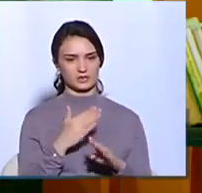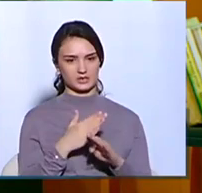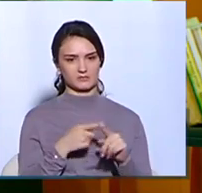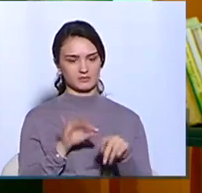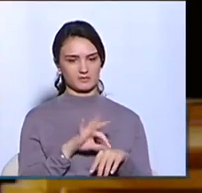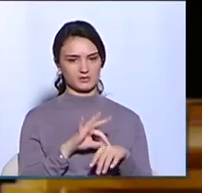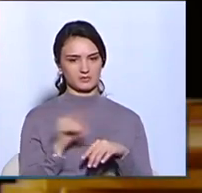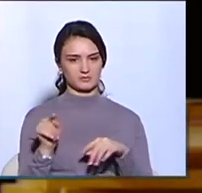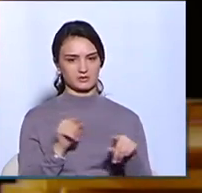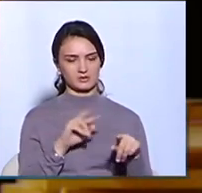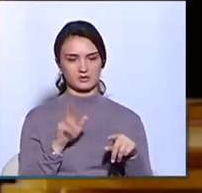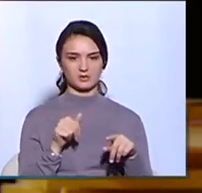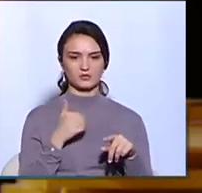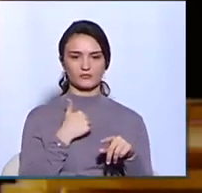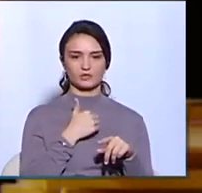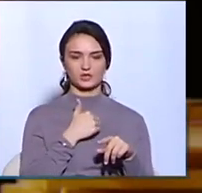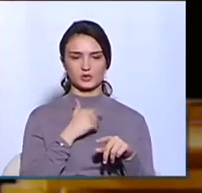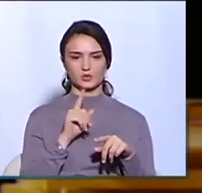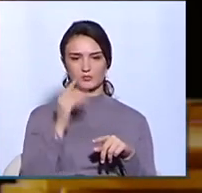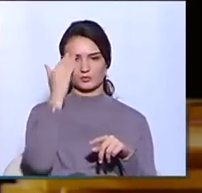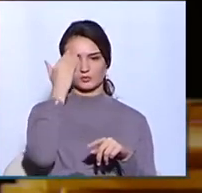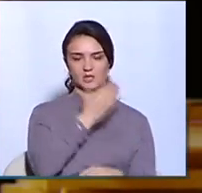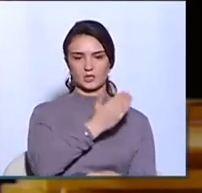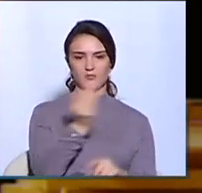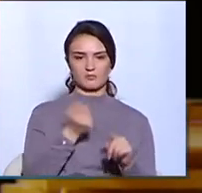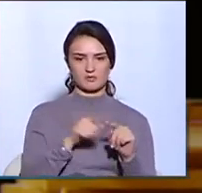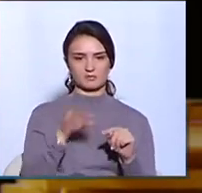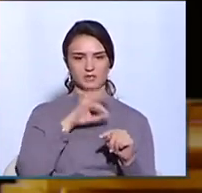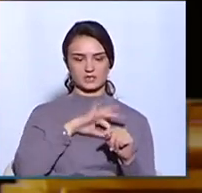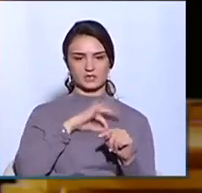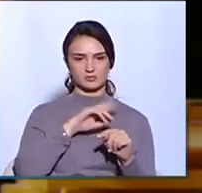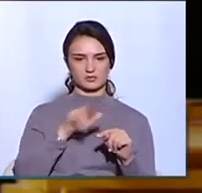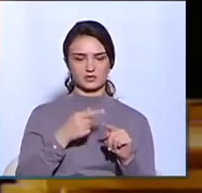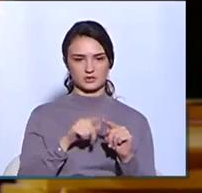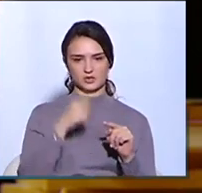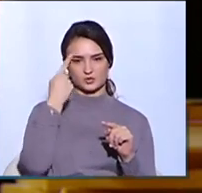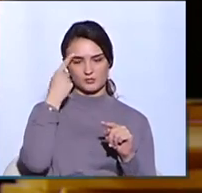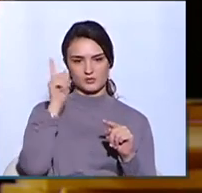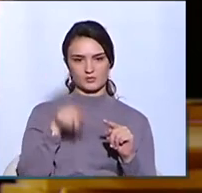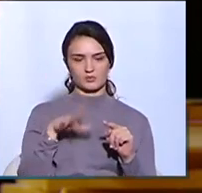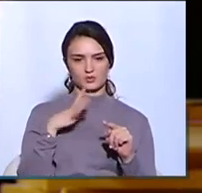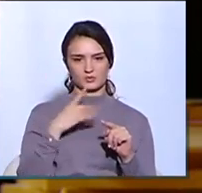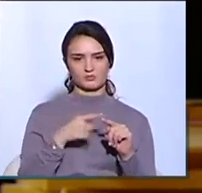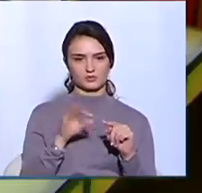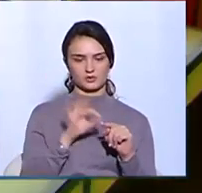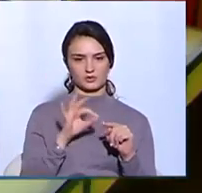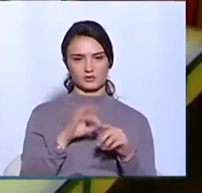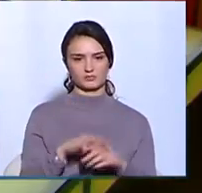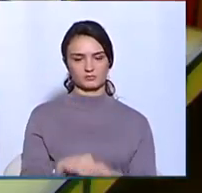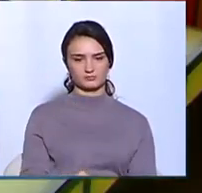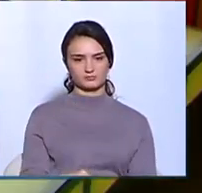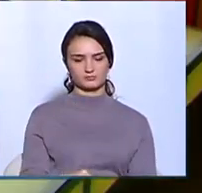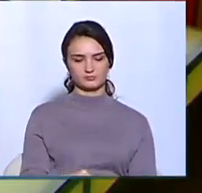ამ დაავადებებზე და გვითხრა რომ ჩვენ მოსახლეობამ ამით ისარგებლოს და ცნობადობა იყოს ამის შესახებ. კიდევ